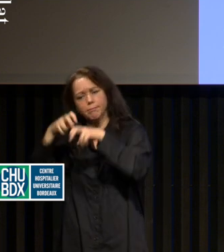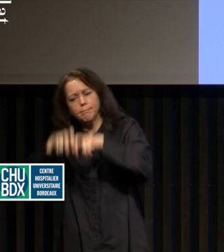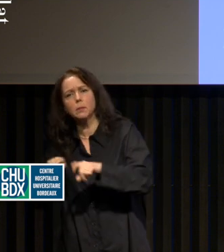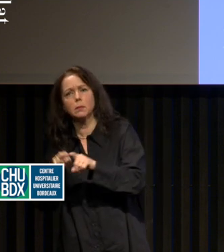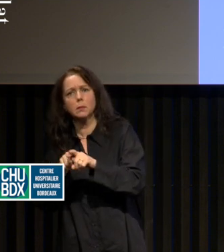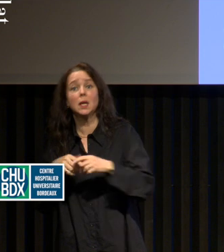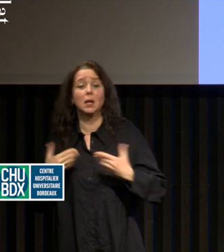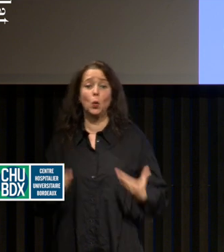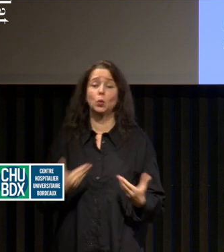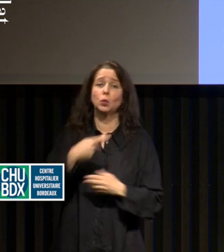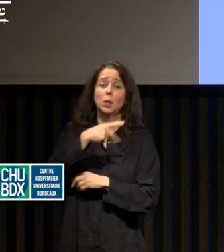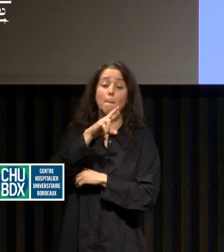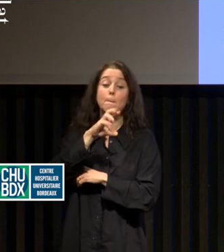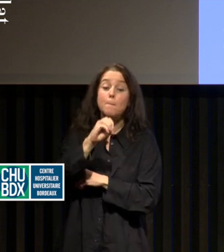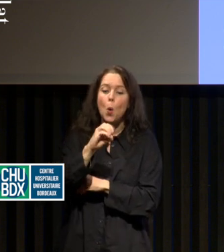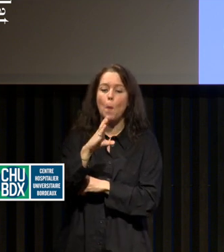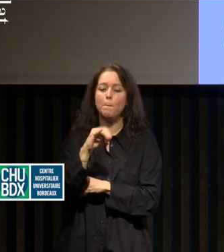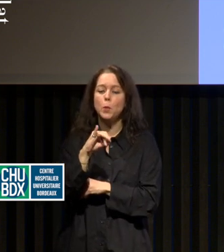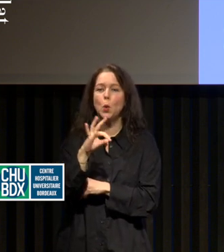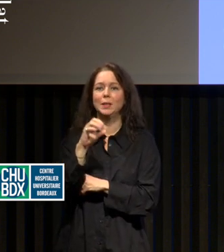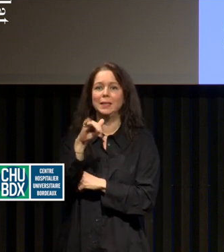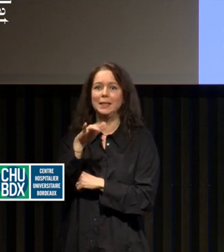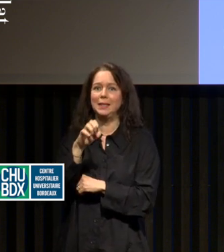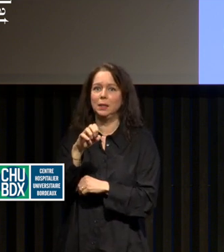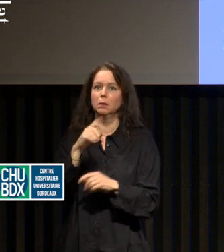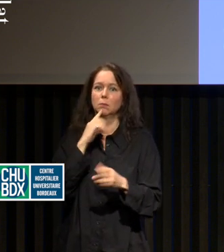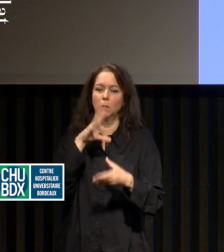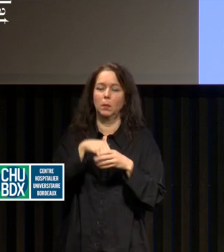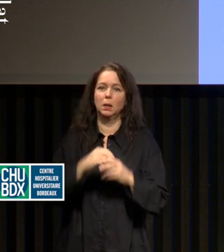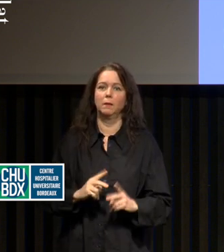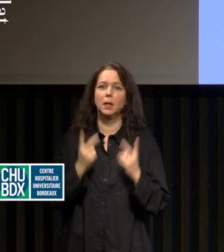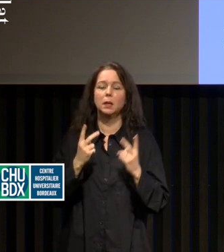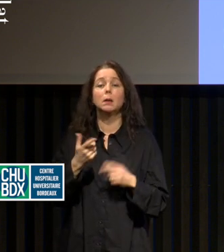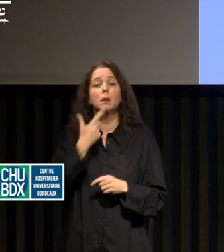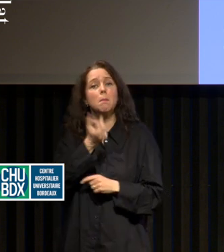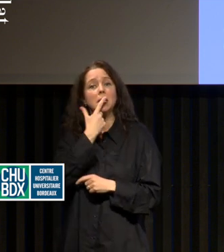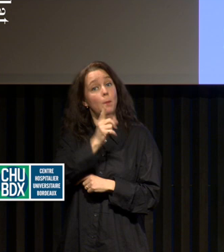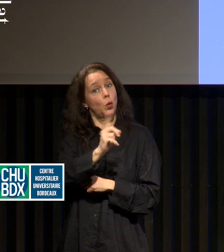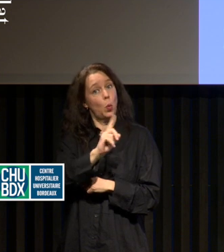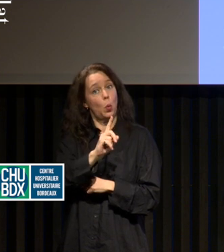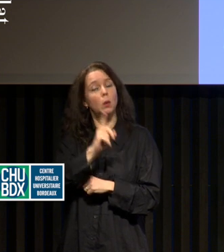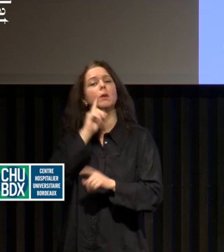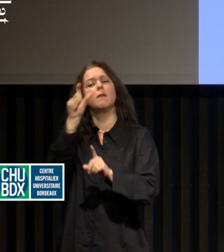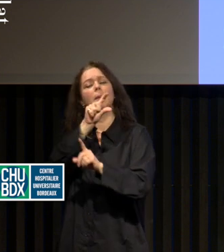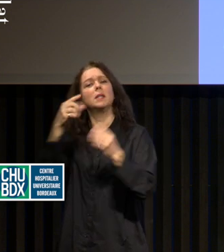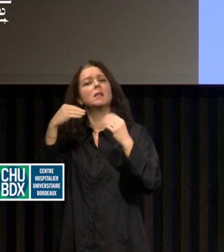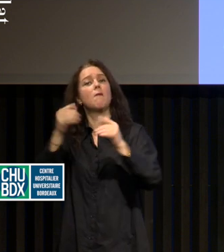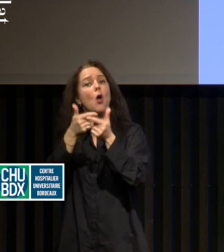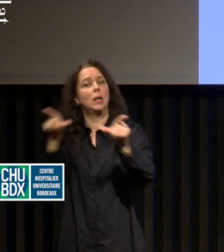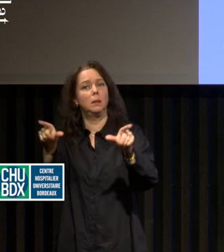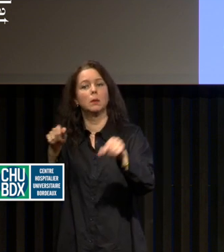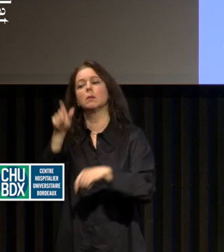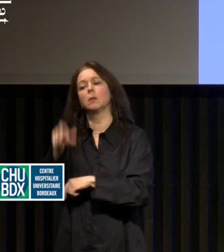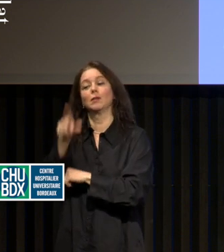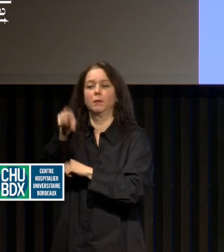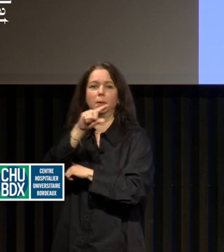aujourd'hui, les probiotiques, ça fait vraiment partie de notre vie. Ce ne sont pas des médicaments, hein. Donc, ils sont en vente libre dans vos pharmacies. Alors, c'est le pharmacien, hein, qui en fixe un petit peu